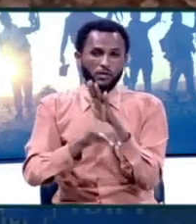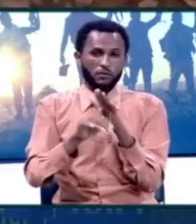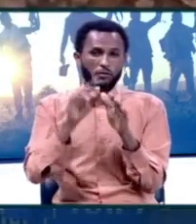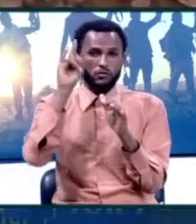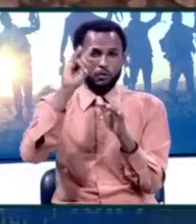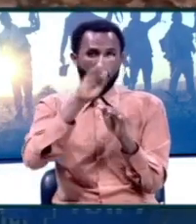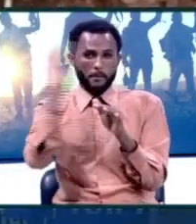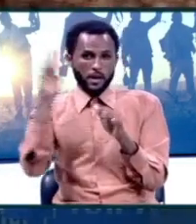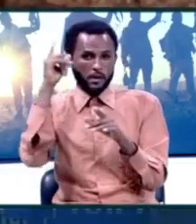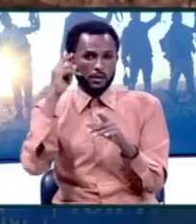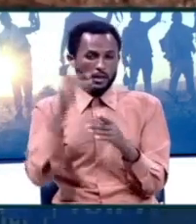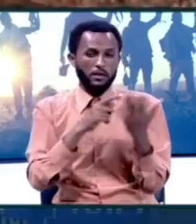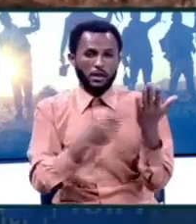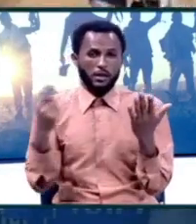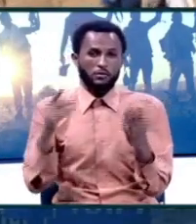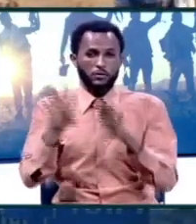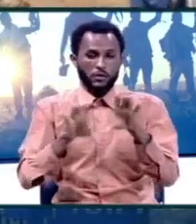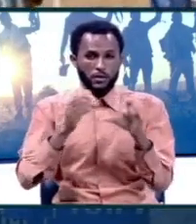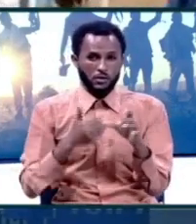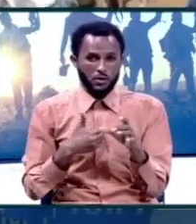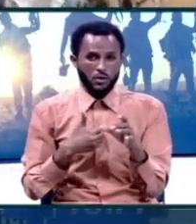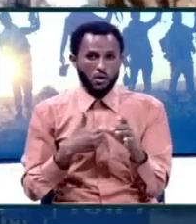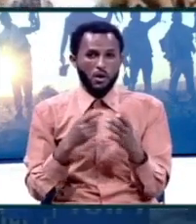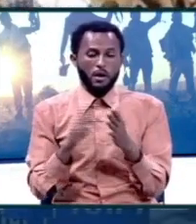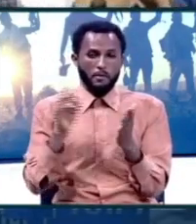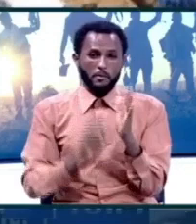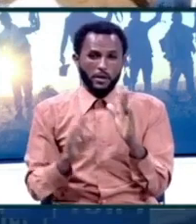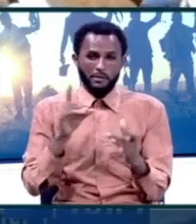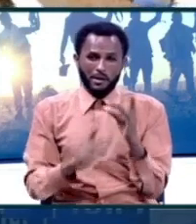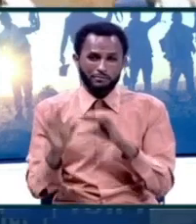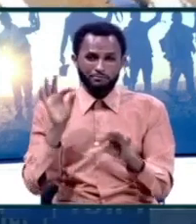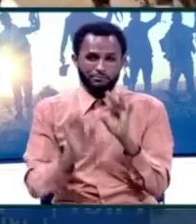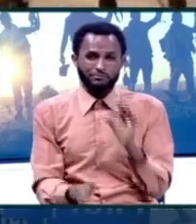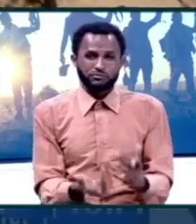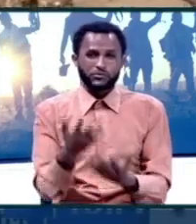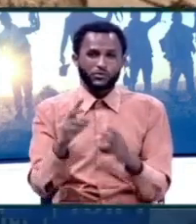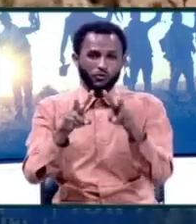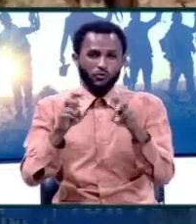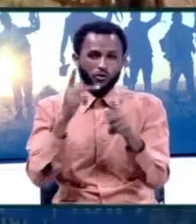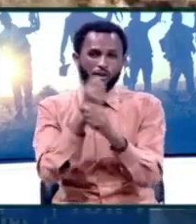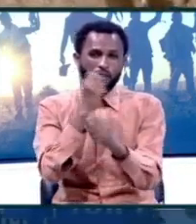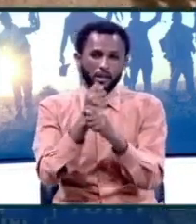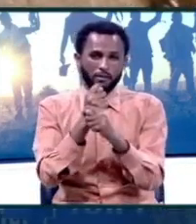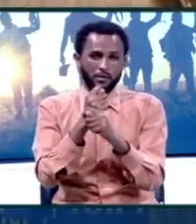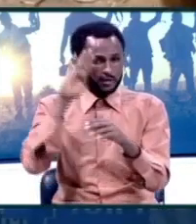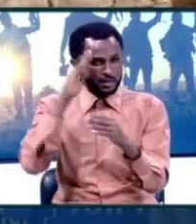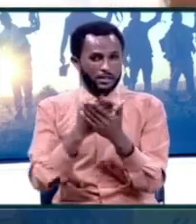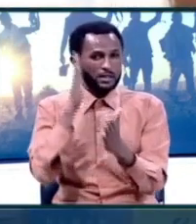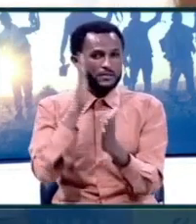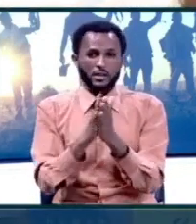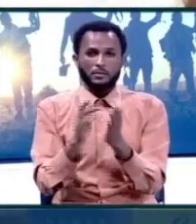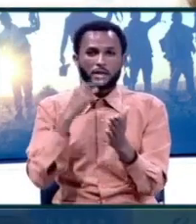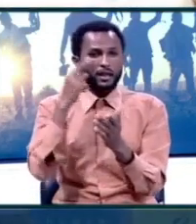ምዕራብ ትግራይ ዝኾኑ ትግራወት ዝግበር ዘሎ ኣስከሬን ብኬሚካልን ብሓውን ናይ ምቅጻል እከይ ተግባር ብደቂ ሰባት ክፍጸም